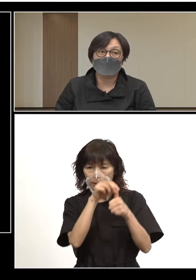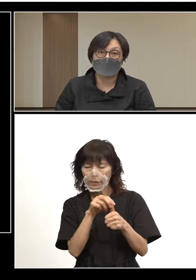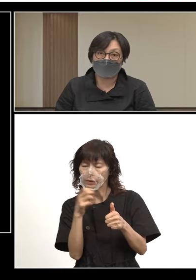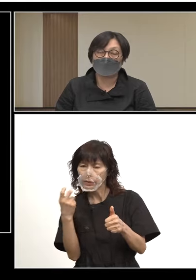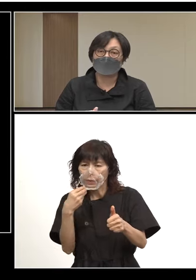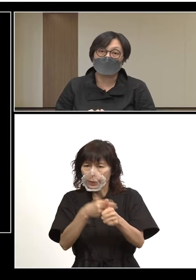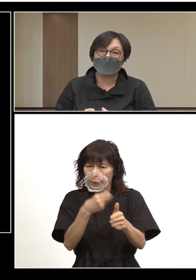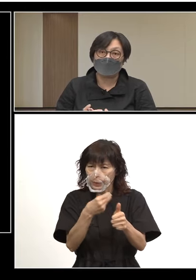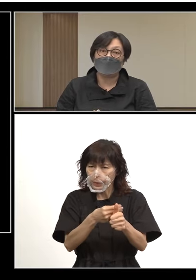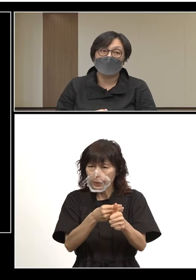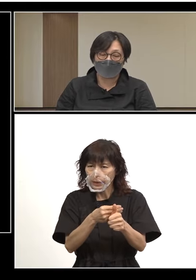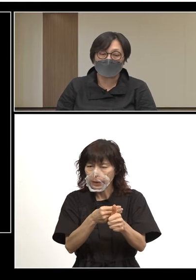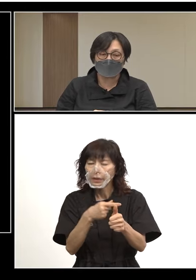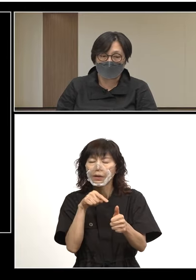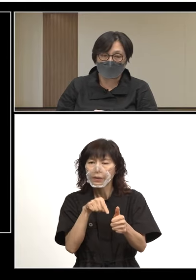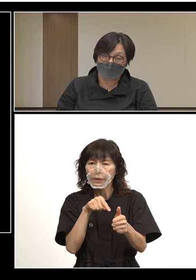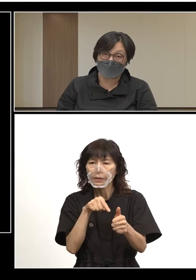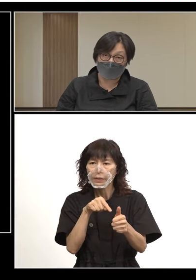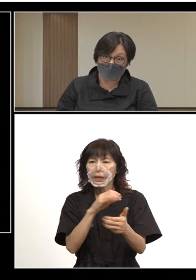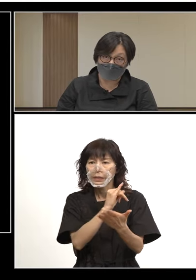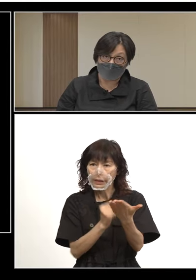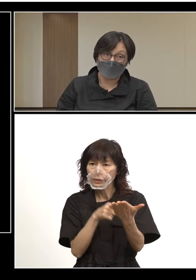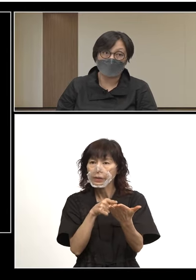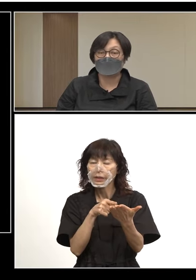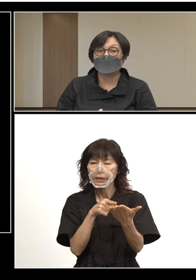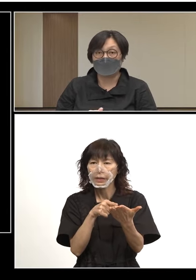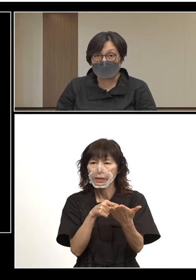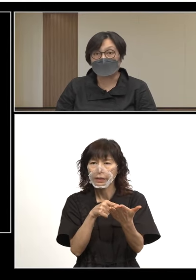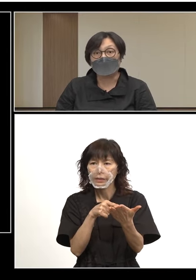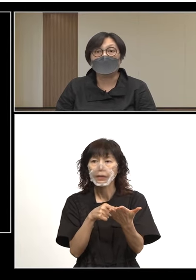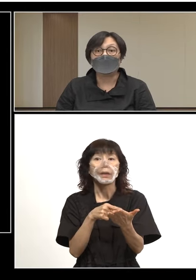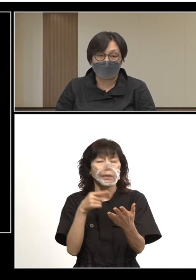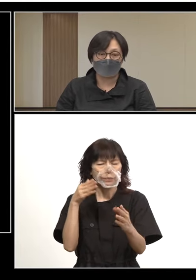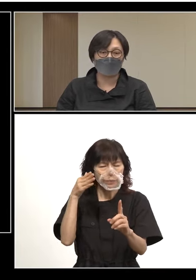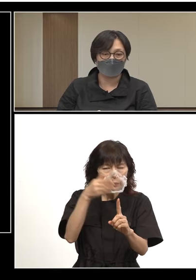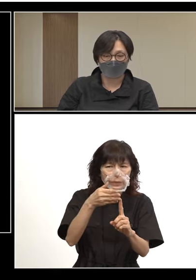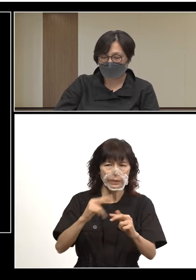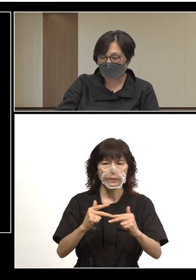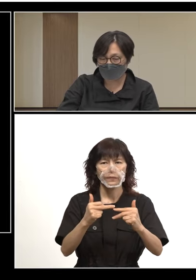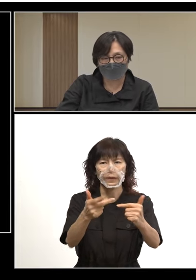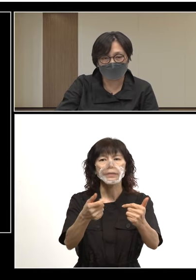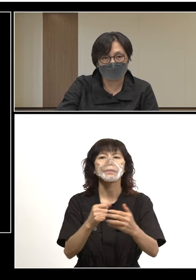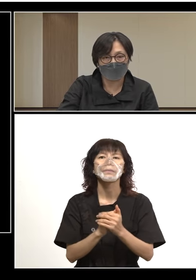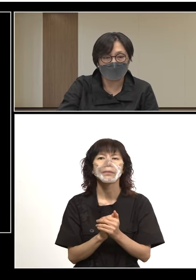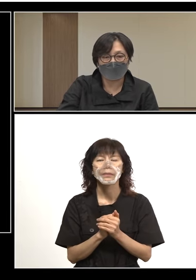育，而希望令到佢哋咧係可以以藝術作為佢哋主要嘅發展嘅方向嘅。